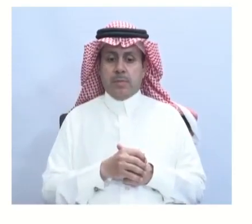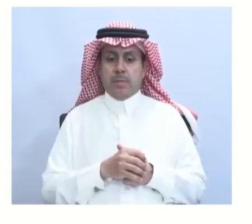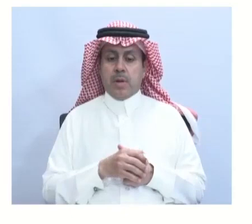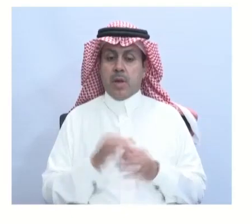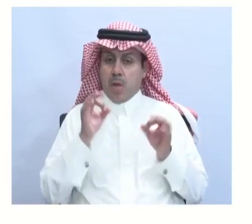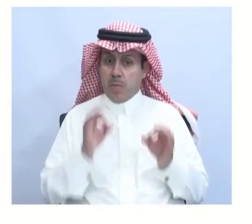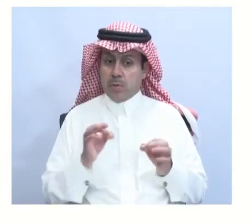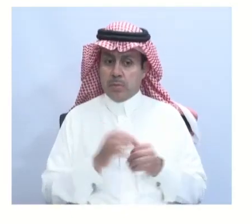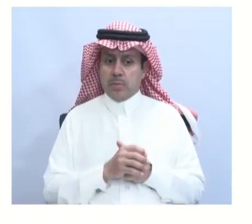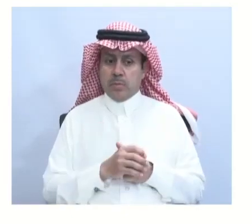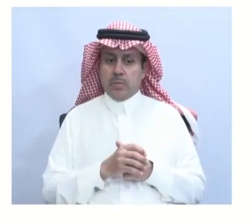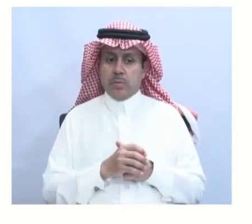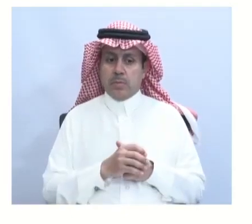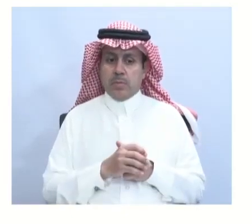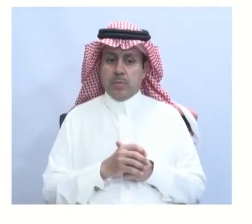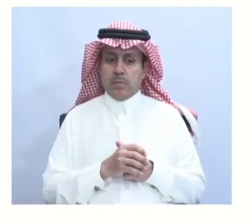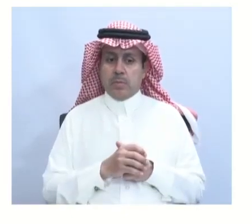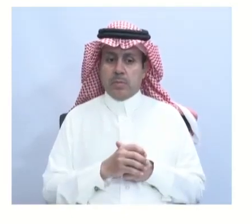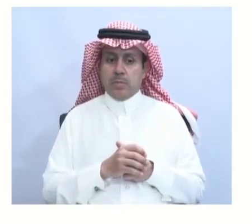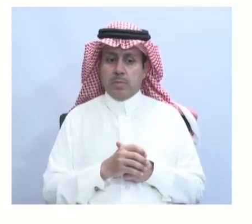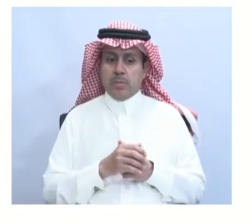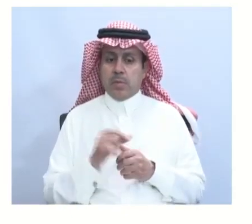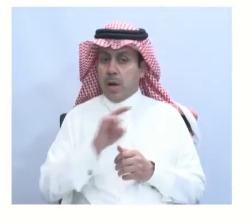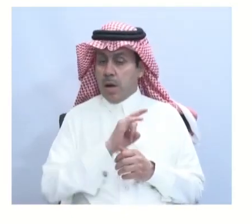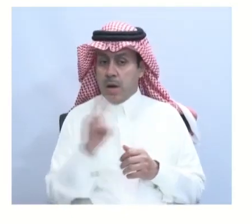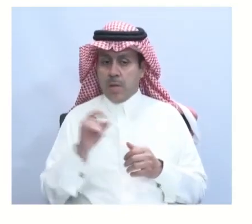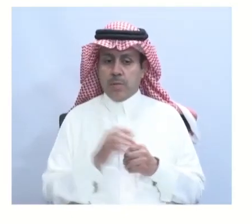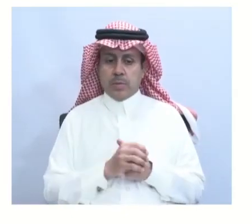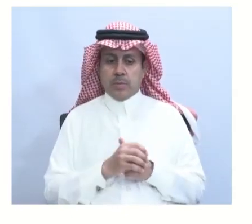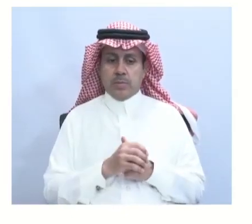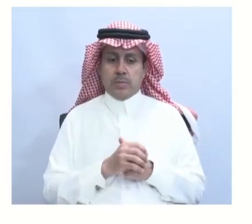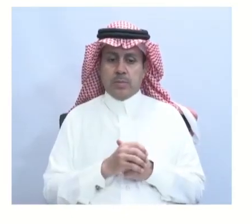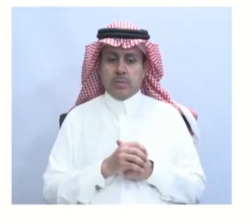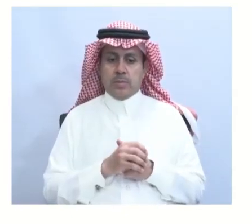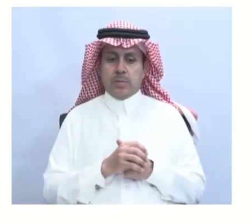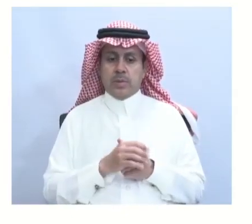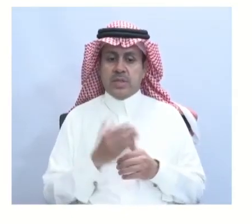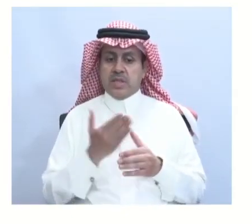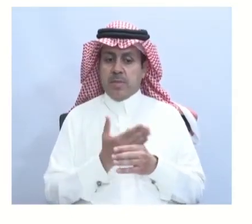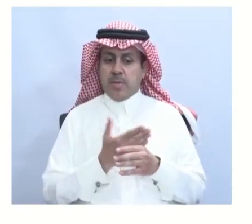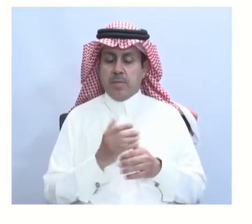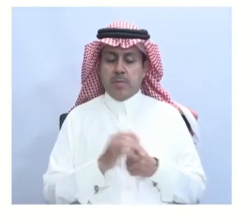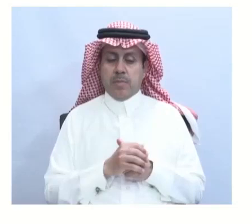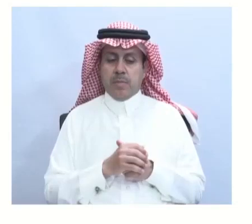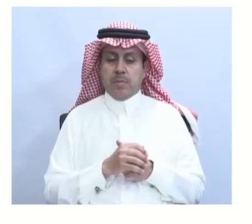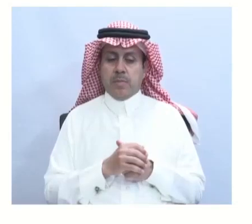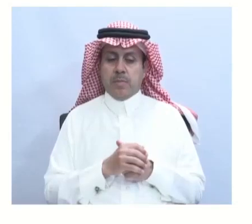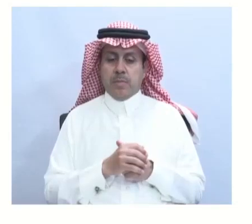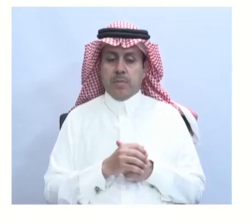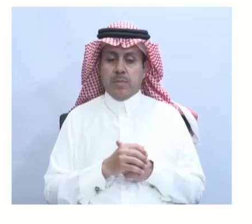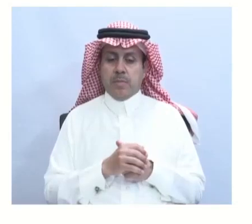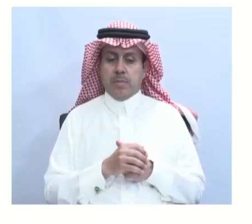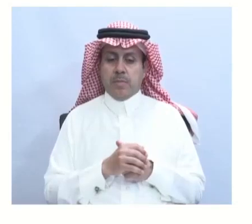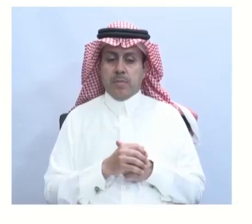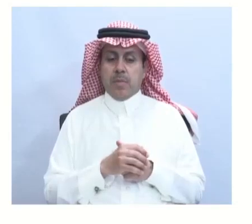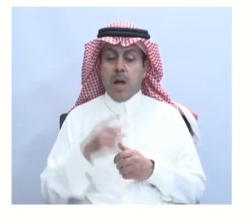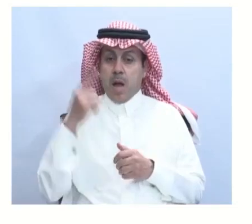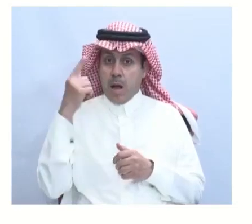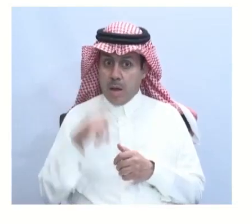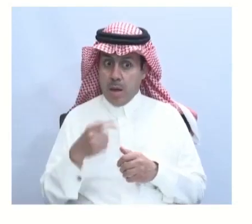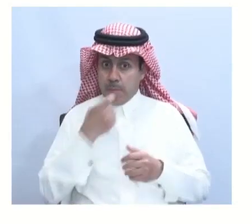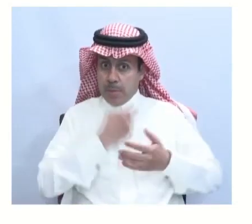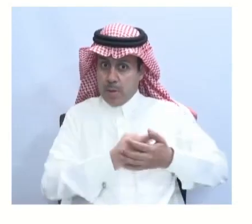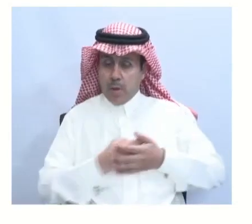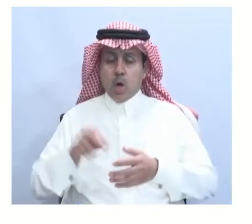يثبت او لا يثبت الجواب نعم لا يثبت ما السبب لانه لان احكام الرضاع